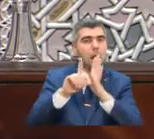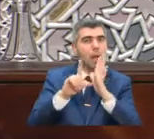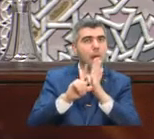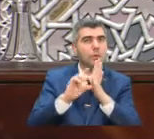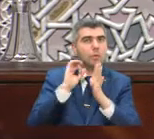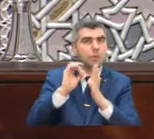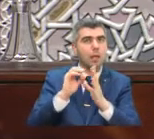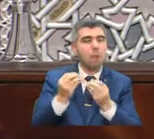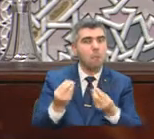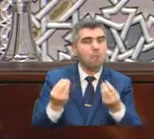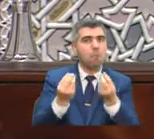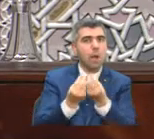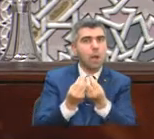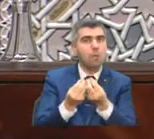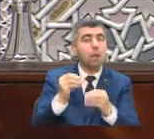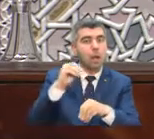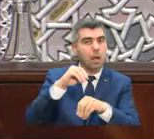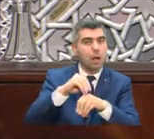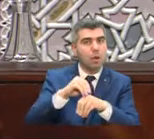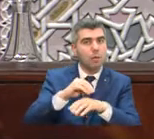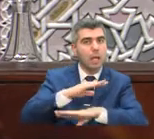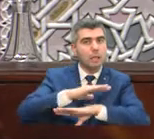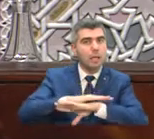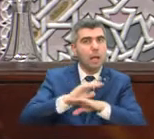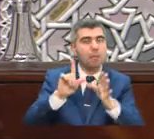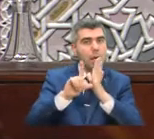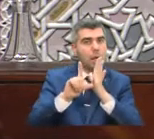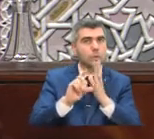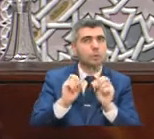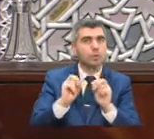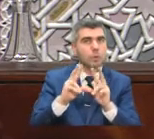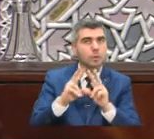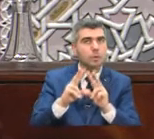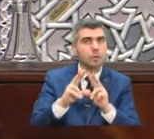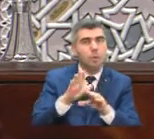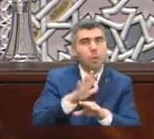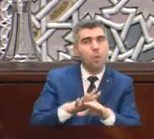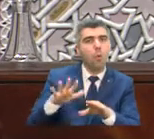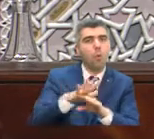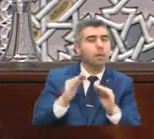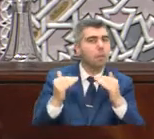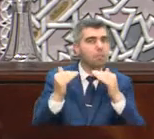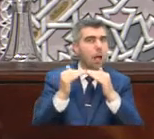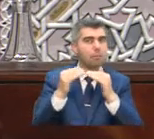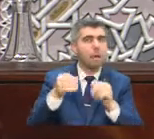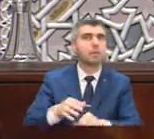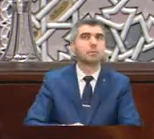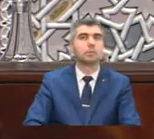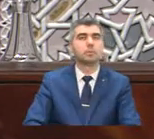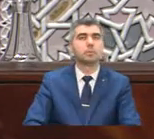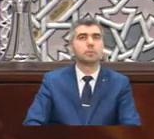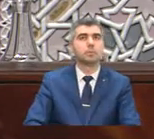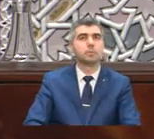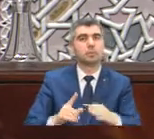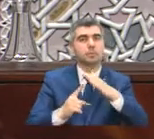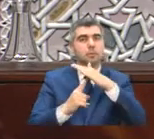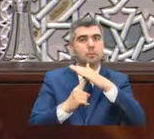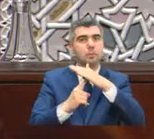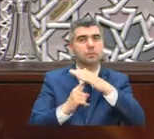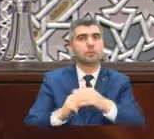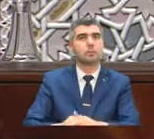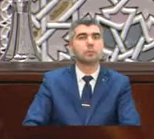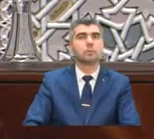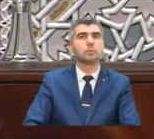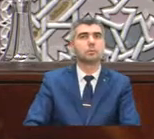وأنتم كذلك تدعون لا محالة إلى احترام النظام الداخلي، وعلى الجميع احترام النظام الداخلي. تفضلوا السيد نائب في إطار التعقيب